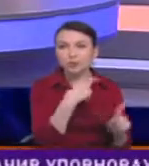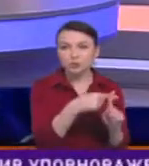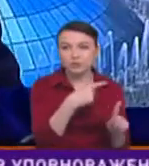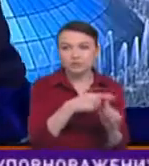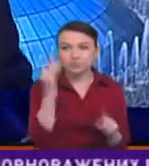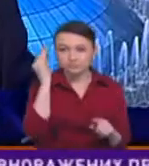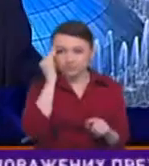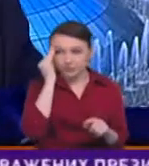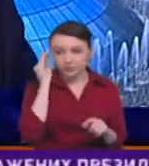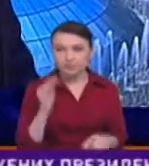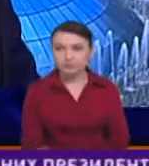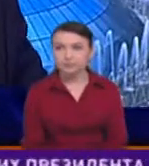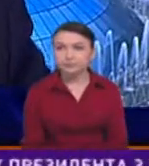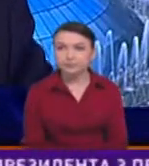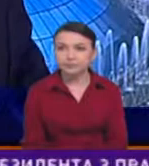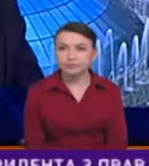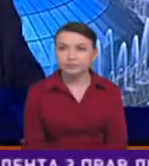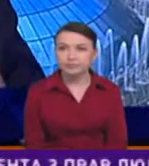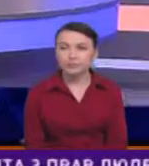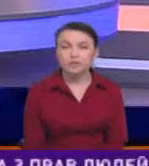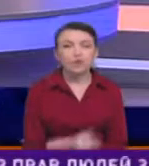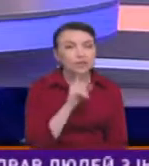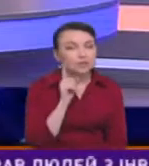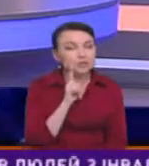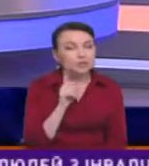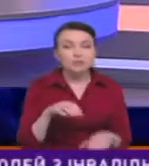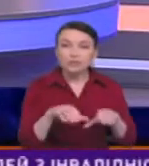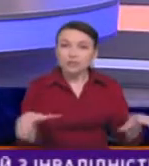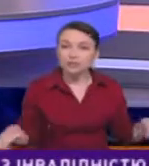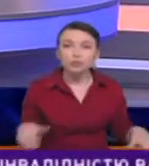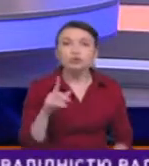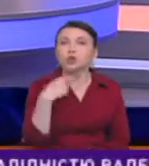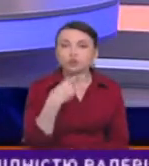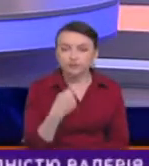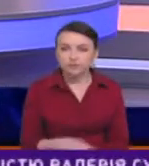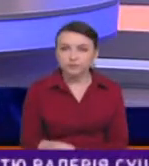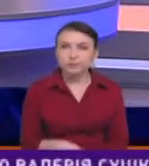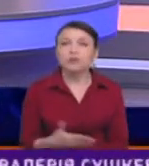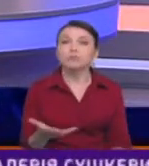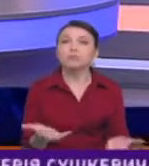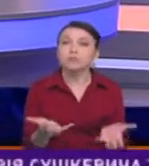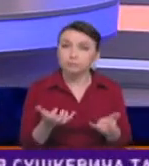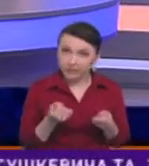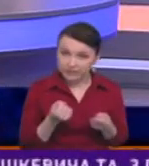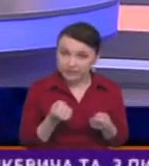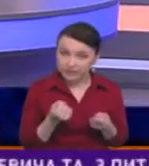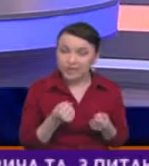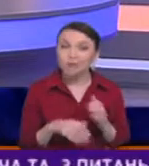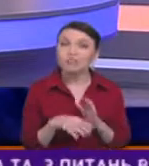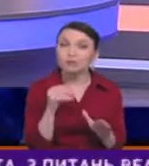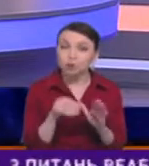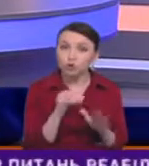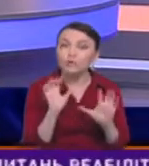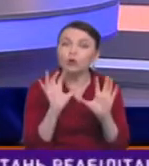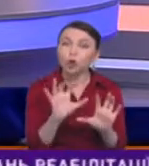позитивістський погляд в мене. Зеленський на трибуні що казав? Він же на трибуні сказав, прийміть виборчий